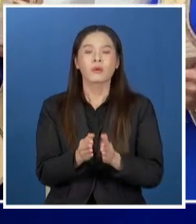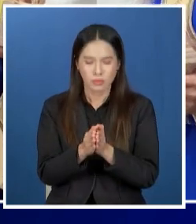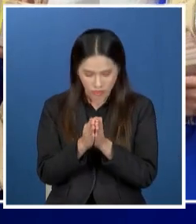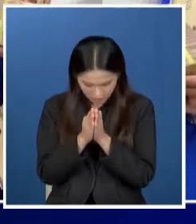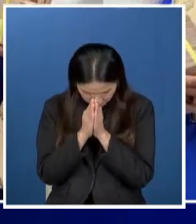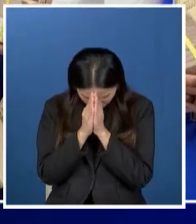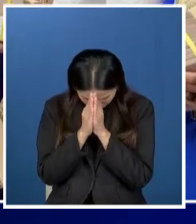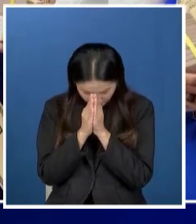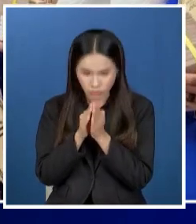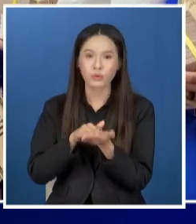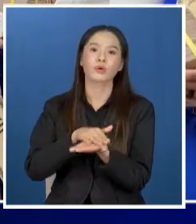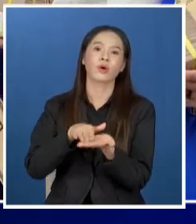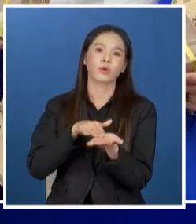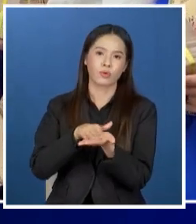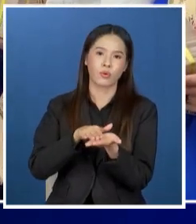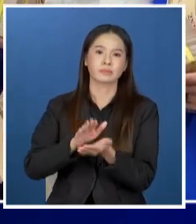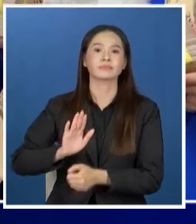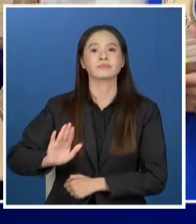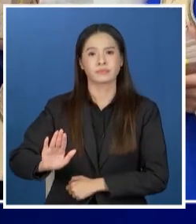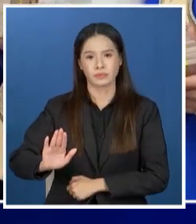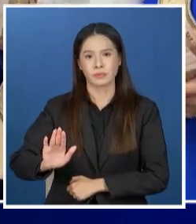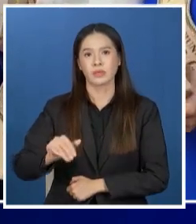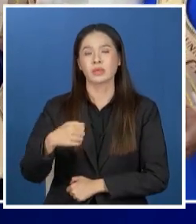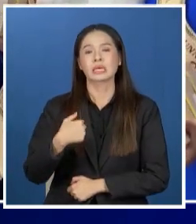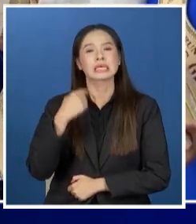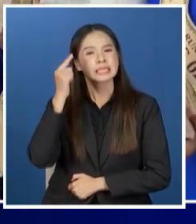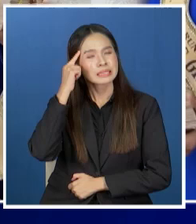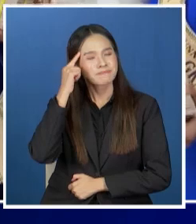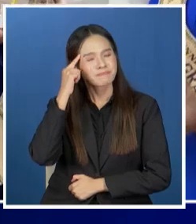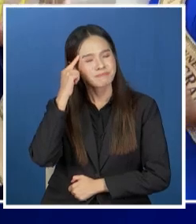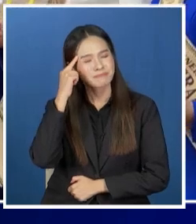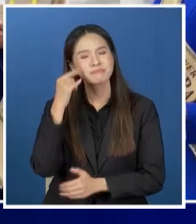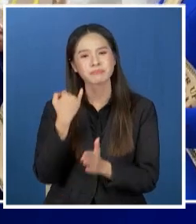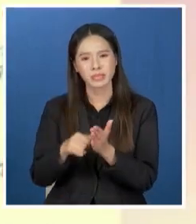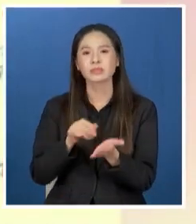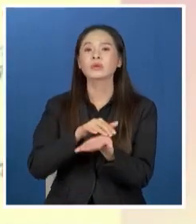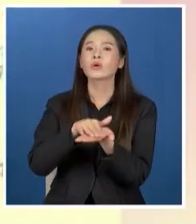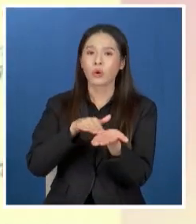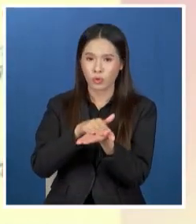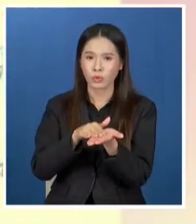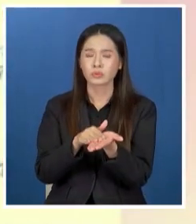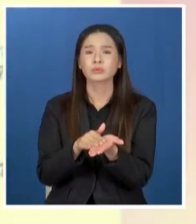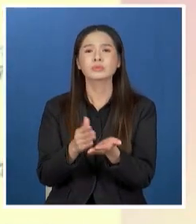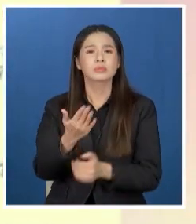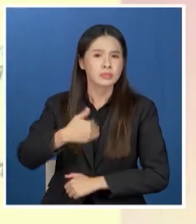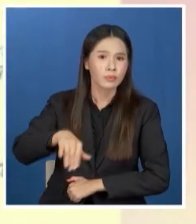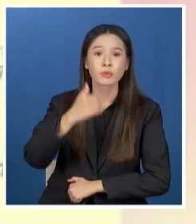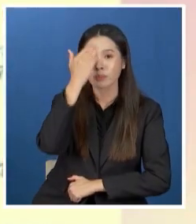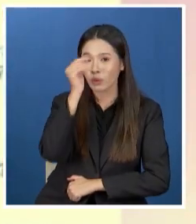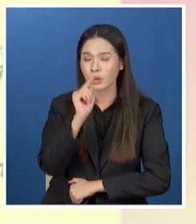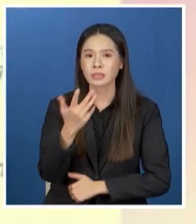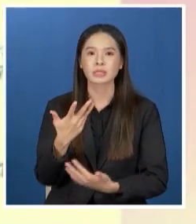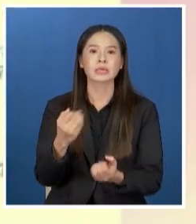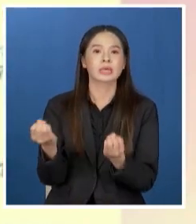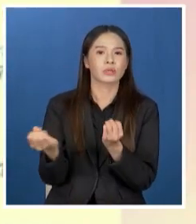ทษขออภัยกับทางคุณณวัฒน์นะครับโดยบอกว่าคิดพลาดไปครับรวมถึงขอโทษลูกค้าทุกคนด้วยเพราะแน่นอน